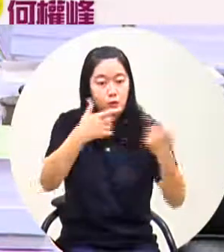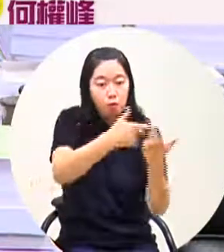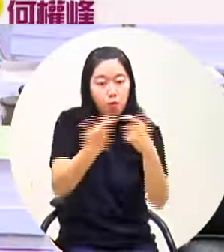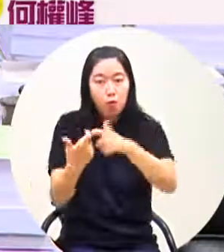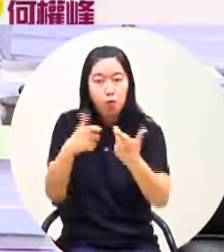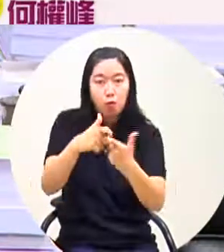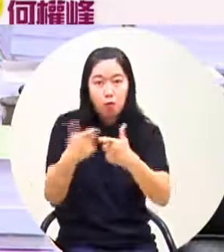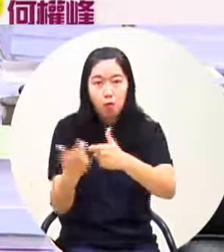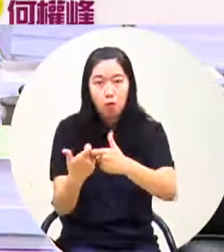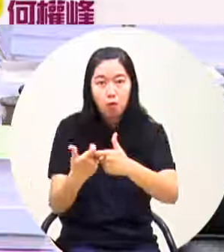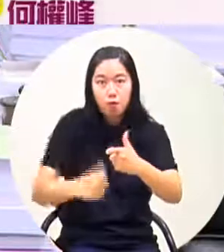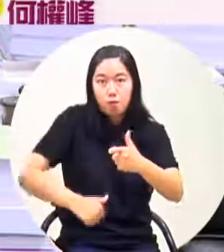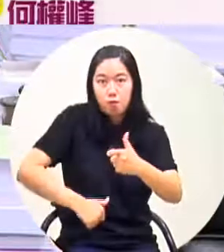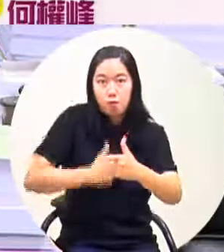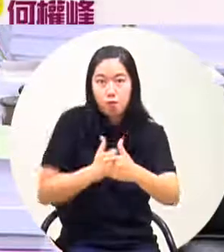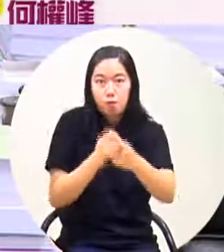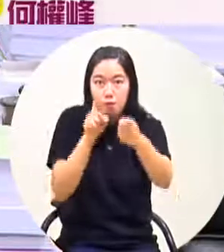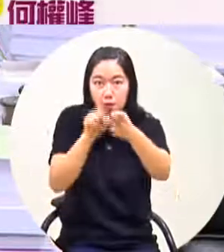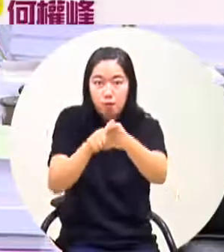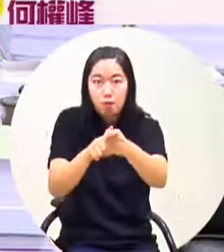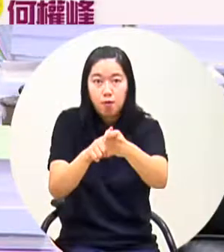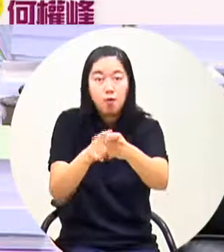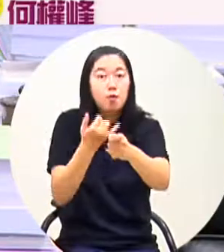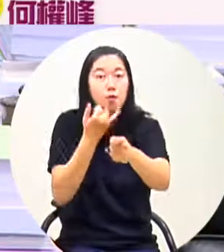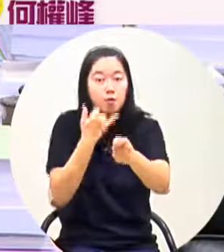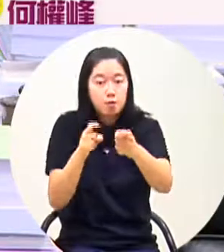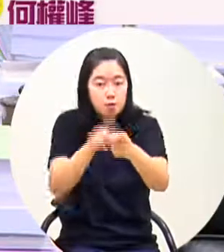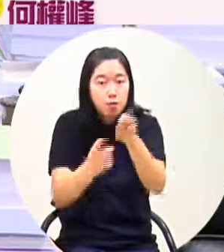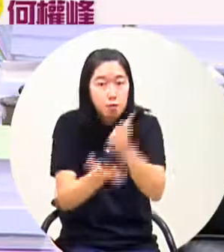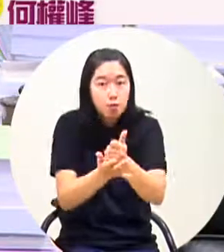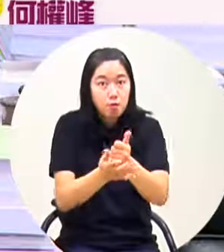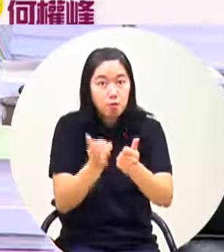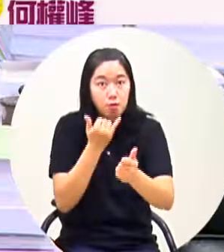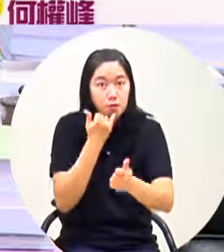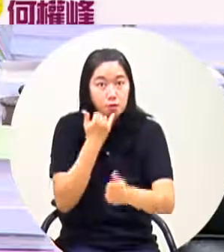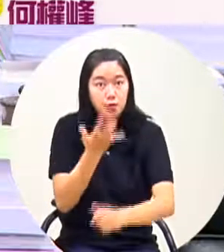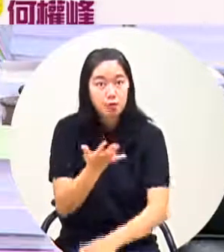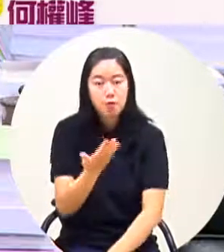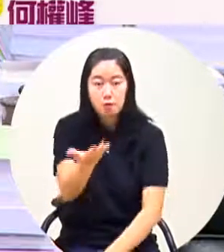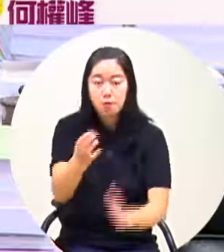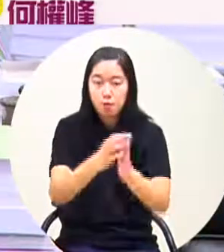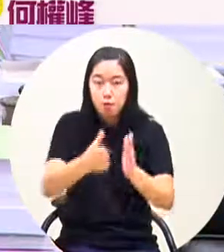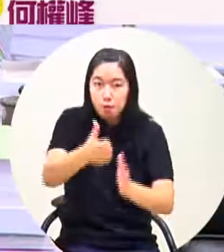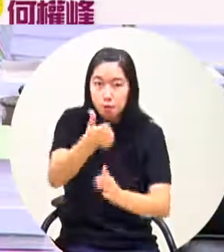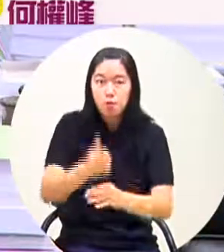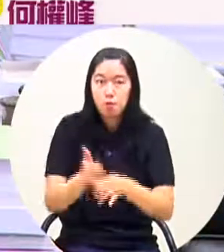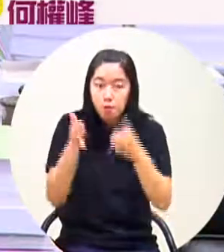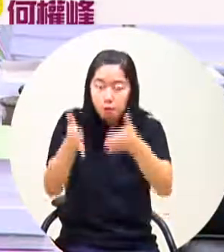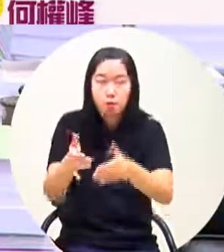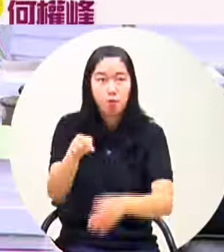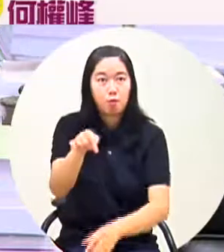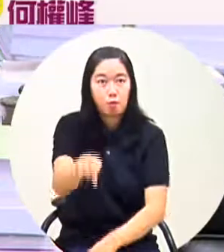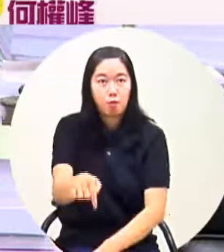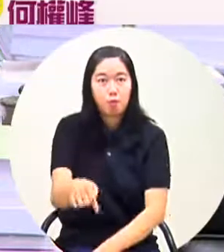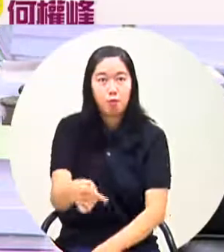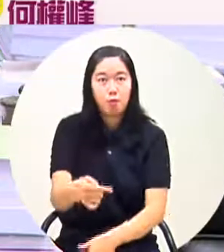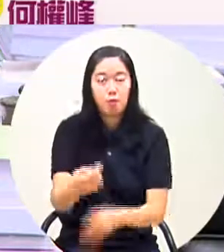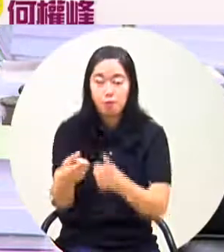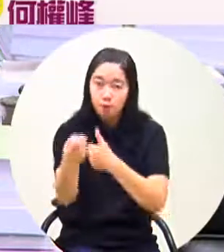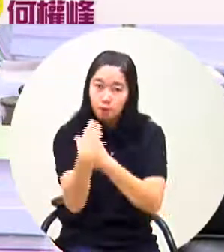到毒品防治的这个样子的部分哦。那这个部分可不可以请局长针对这个部分，给我们一个说